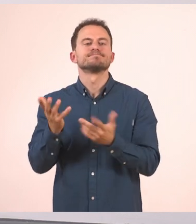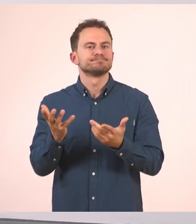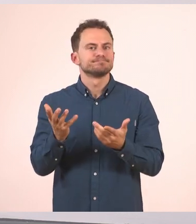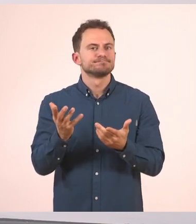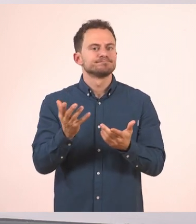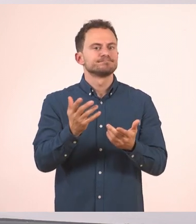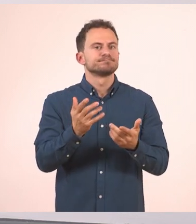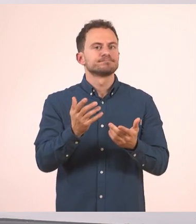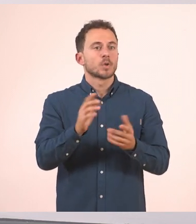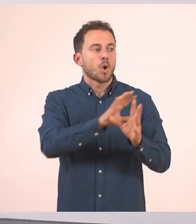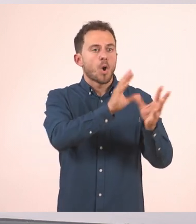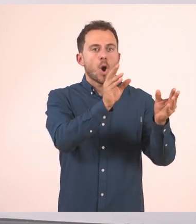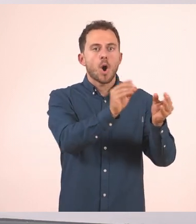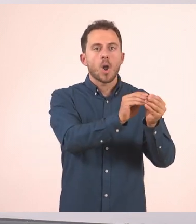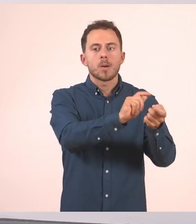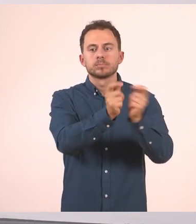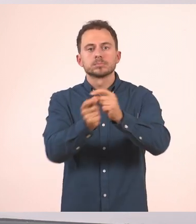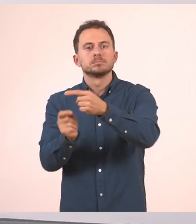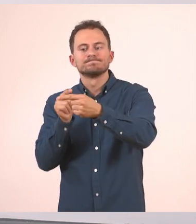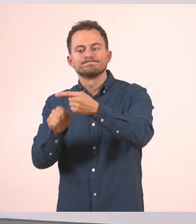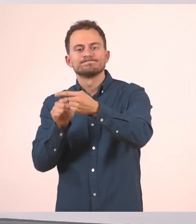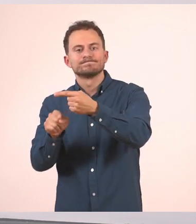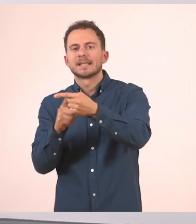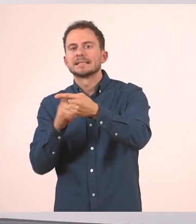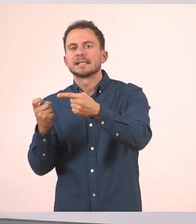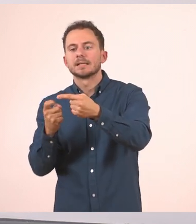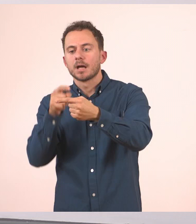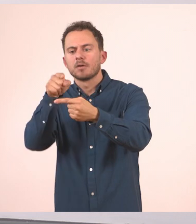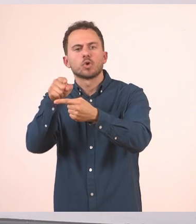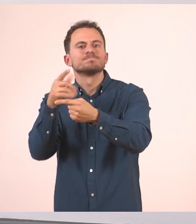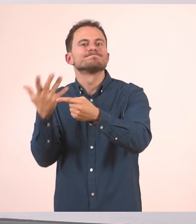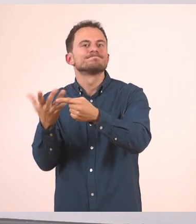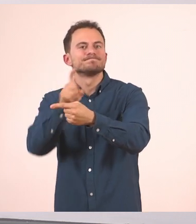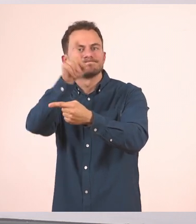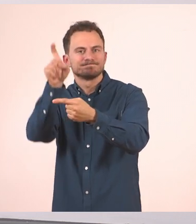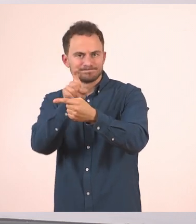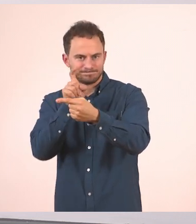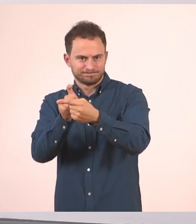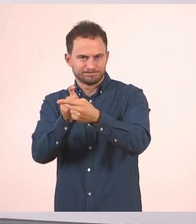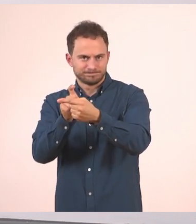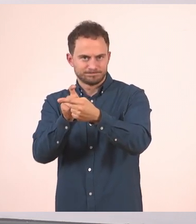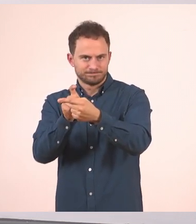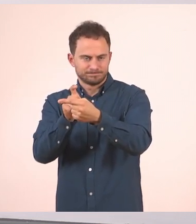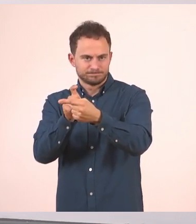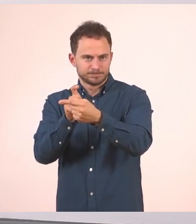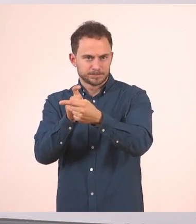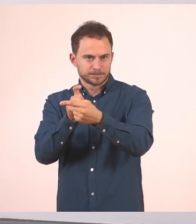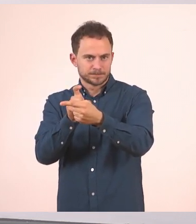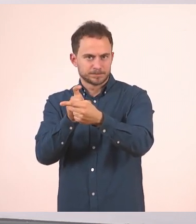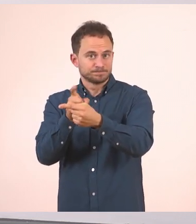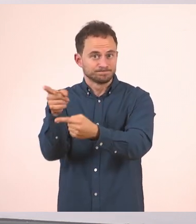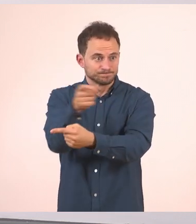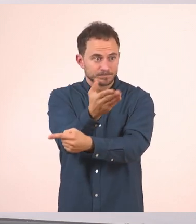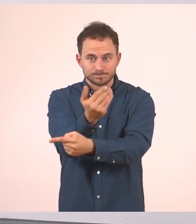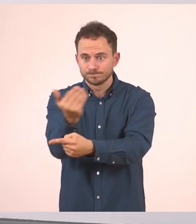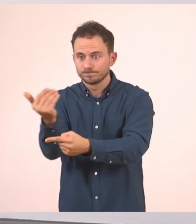μέρος της ποσότητας είναι το καλαμάκι αυτό? Θα μου πει κάποιος τι θα βάλω